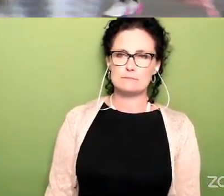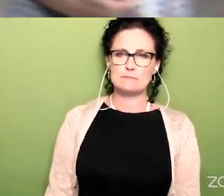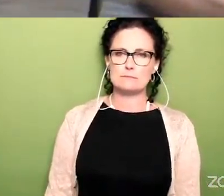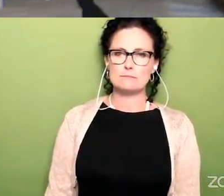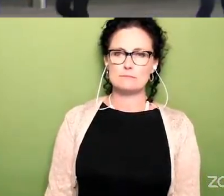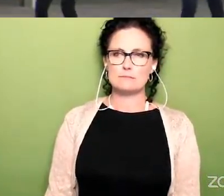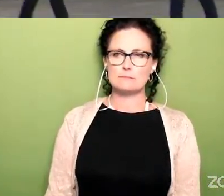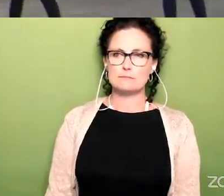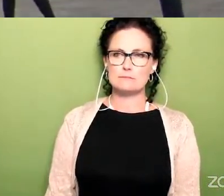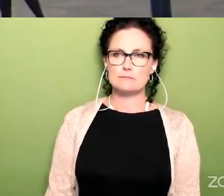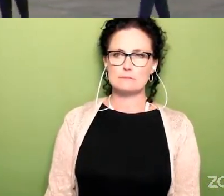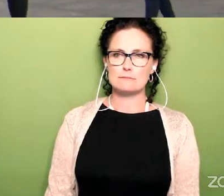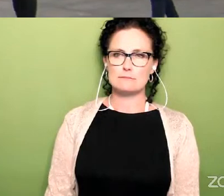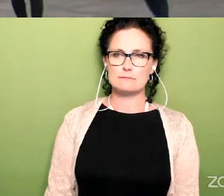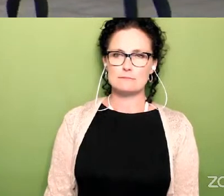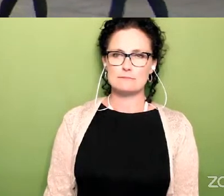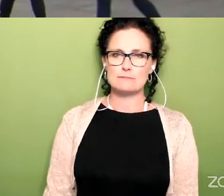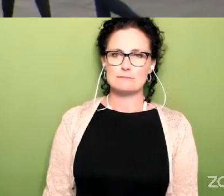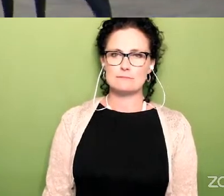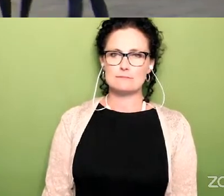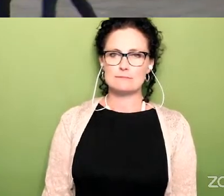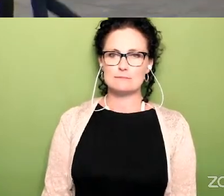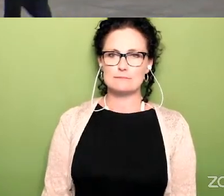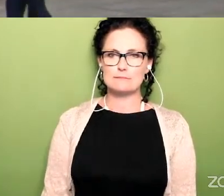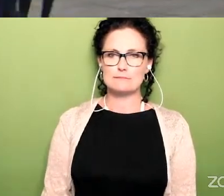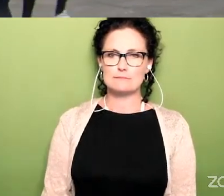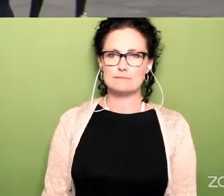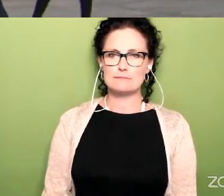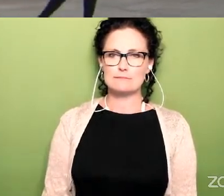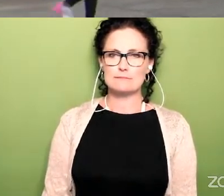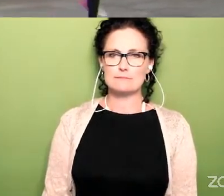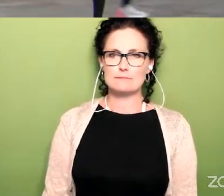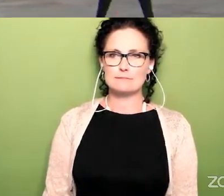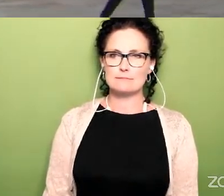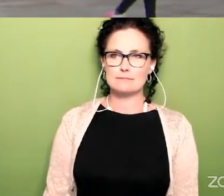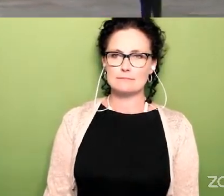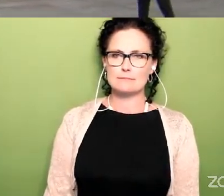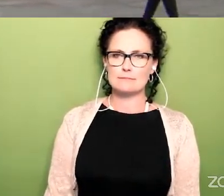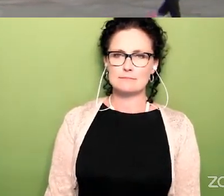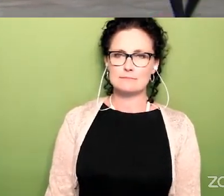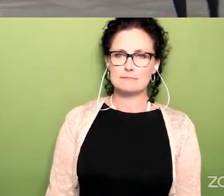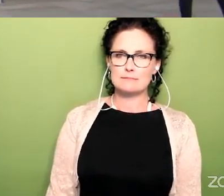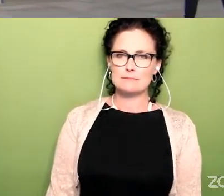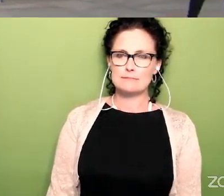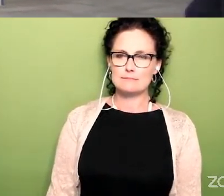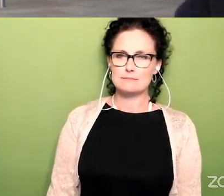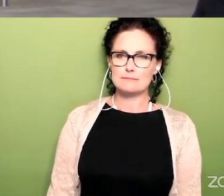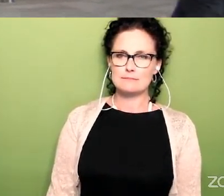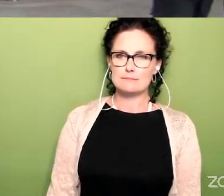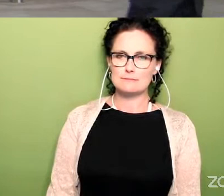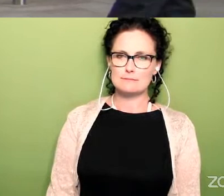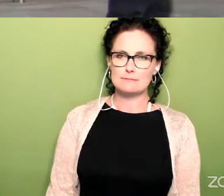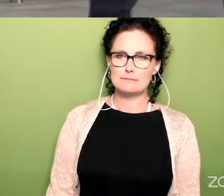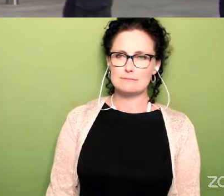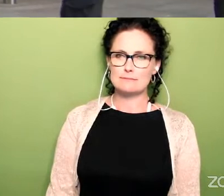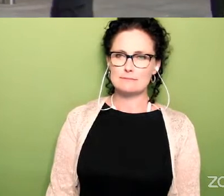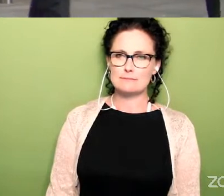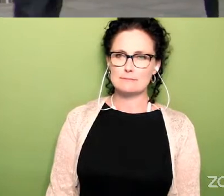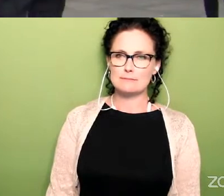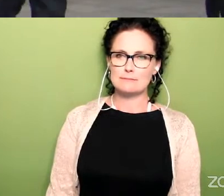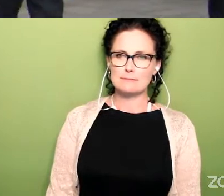से कम नहीं है, अगर दुश्मन दुश्मन जमाना